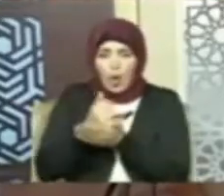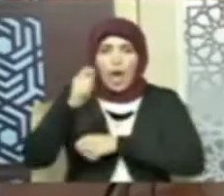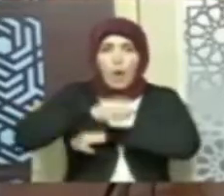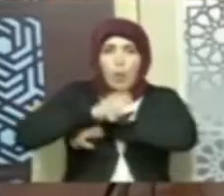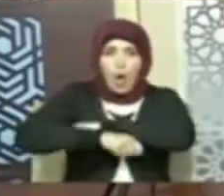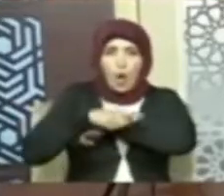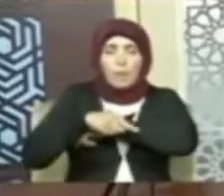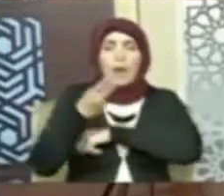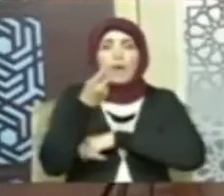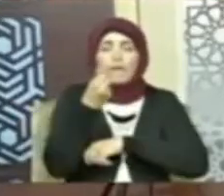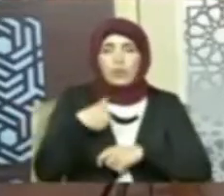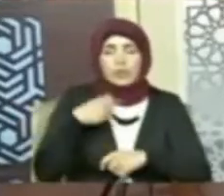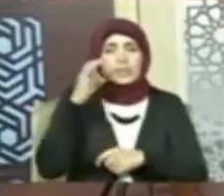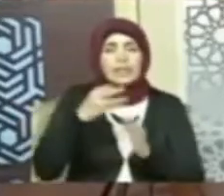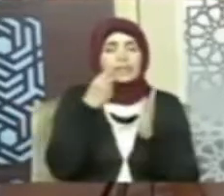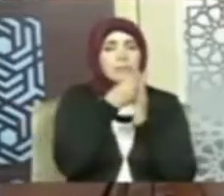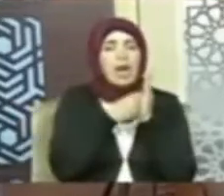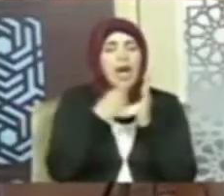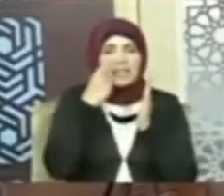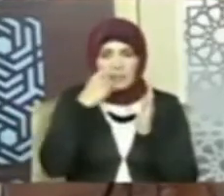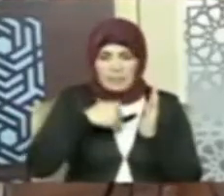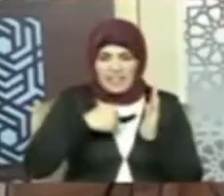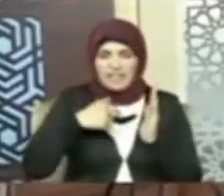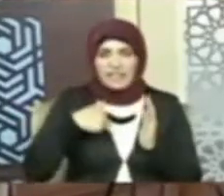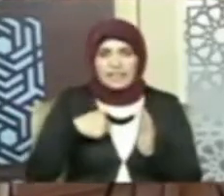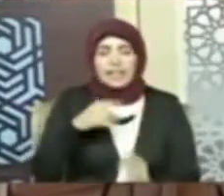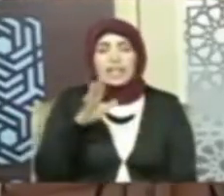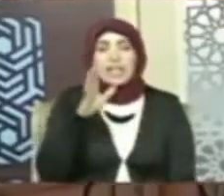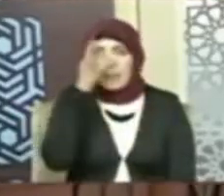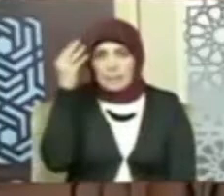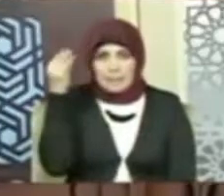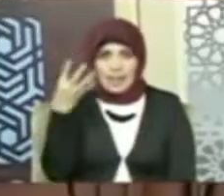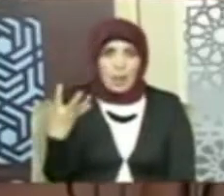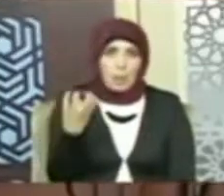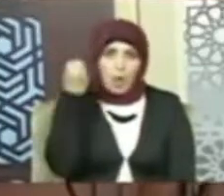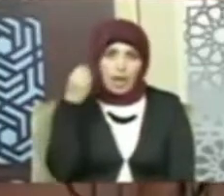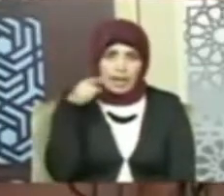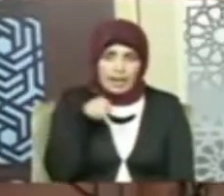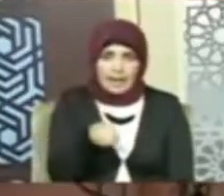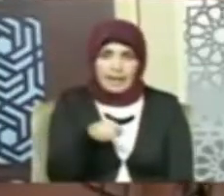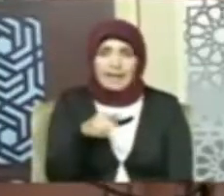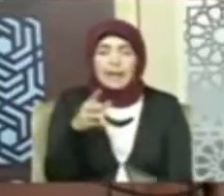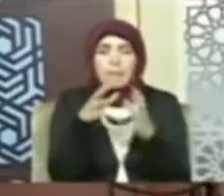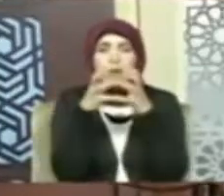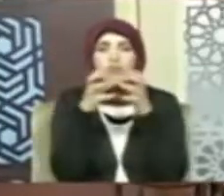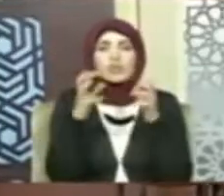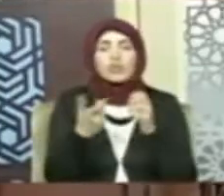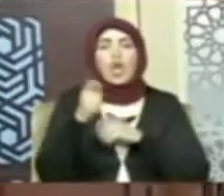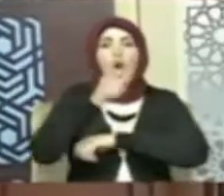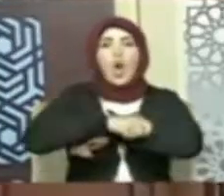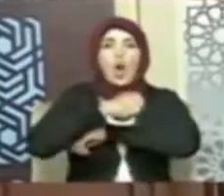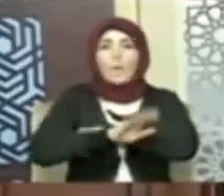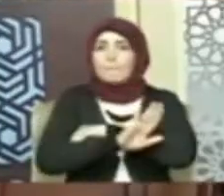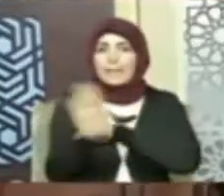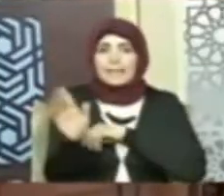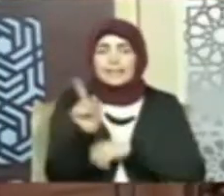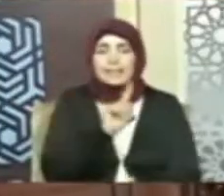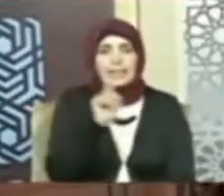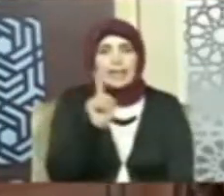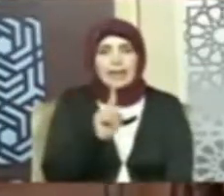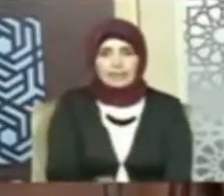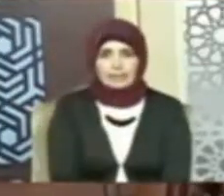مالا، لان الملك هنا لا يقف عند الحكم، والا لقل تؤتي الحكم من تشاء وتنزع الحكم ممن